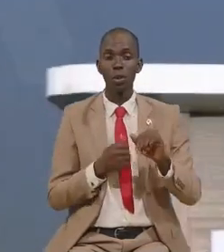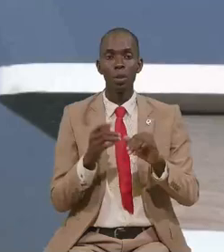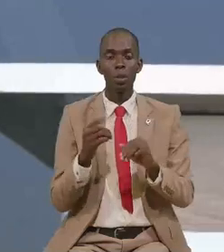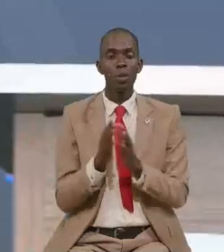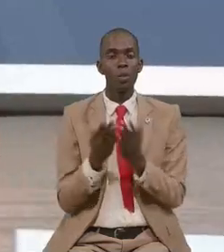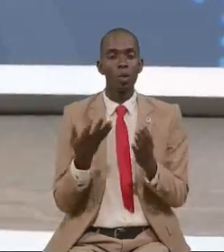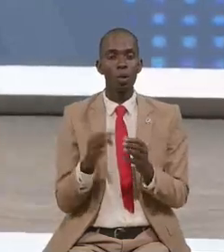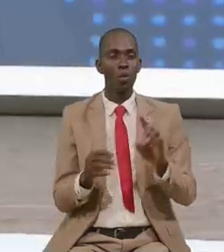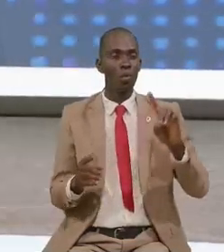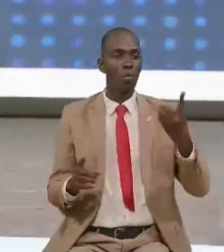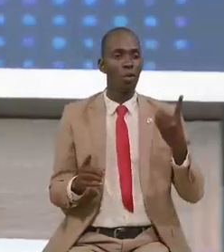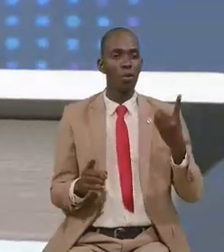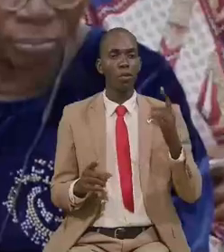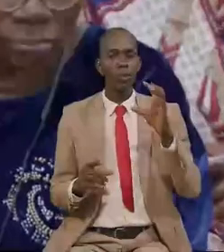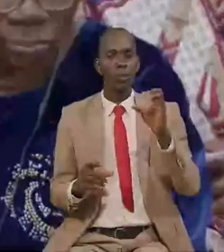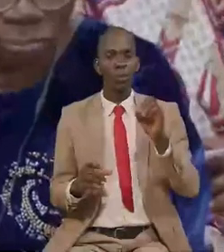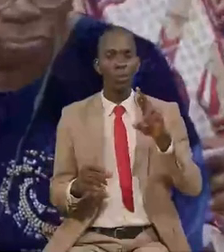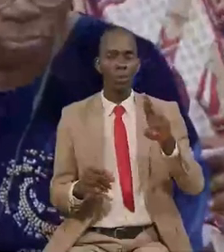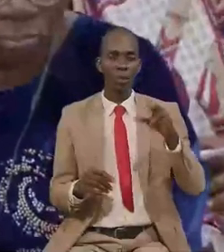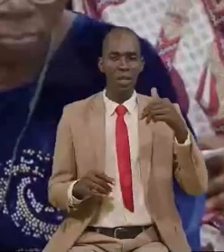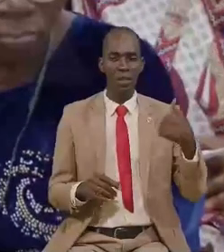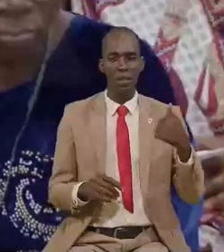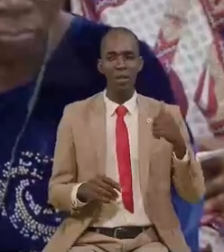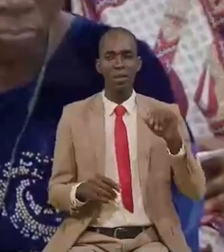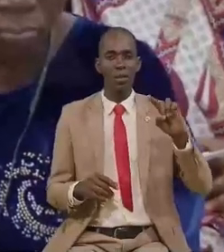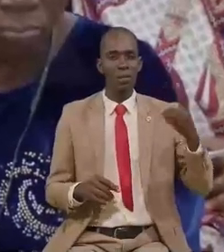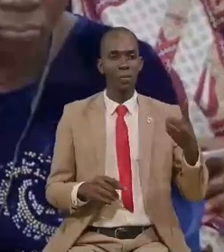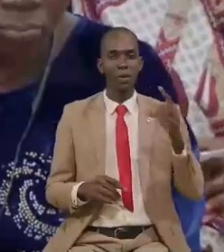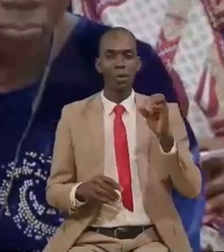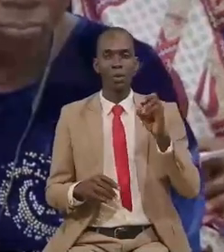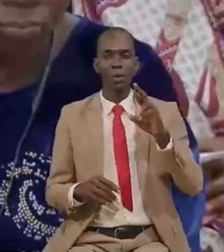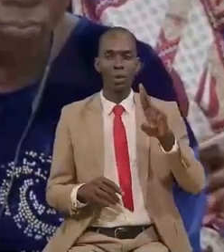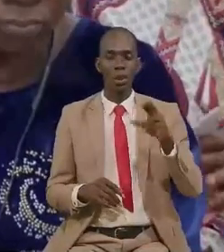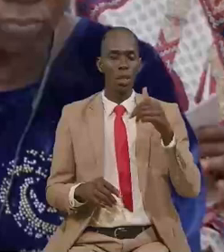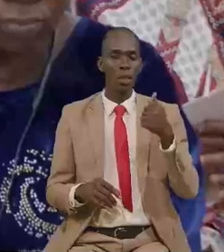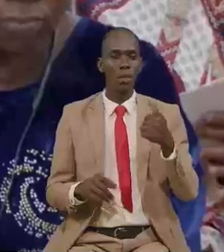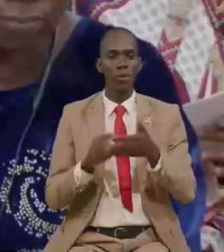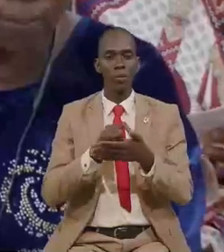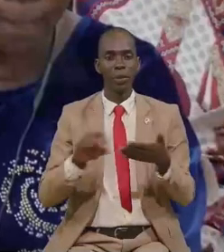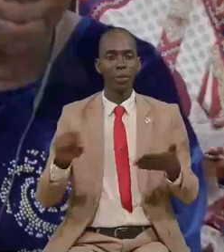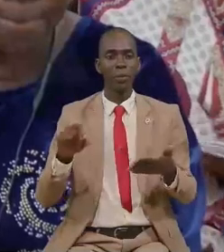C'est 1 Corinthiens plutôt, 1 Corinthiens chapitre 10-13. 1 Corinthiens